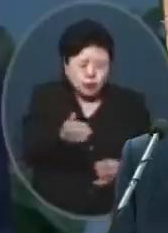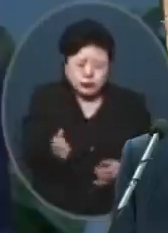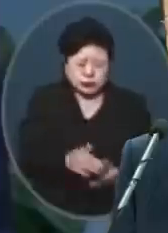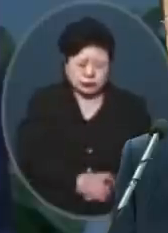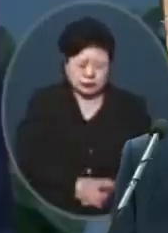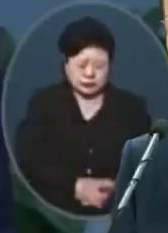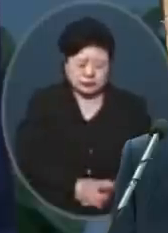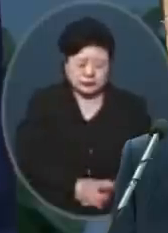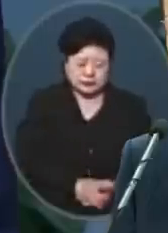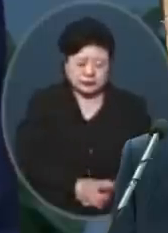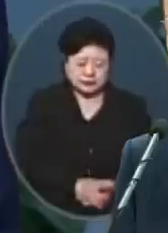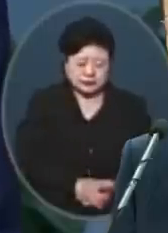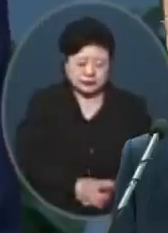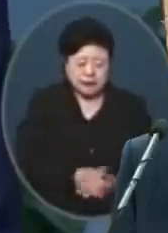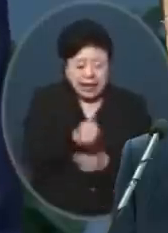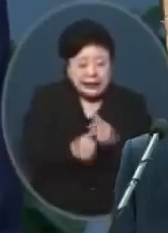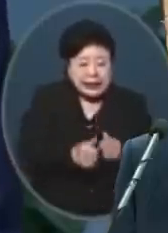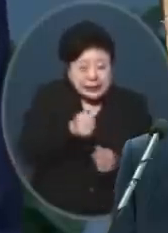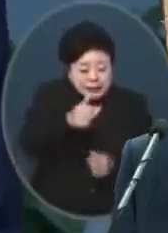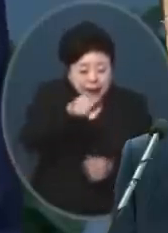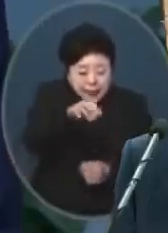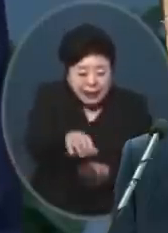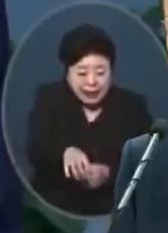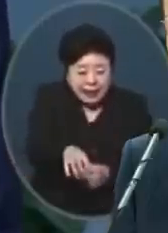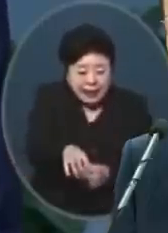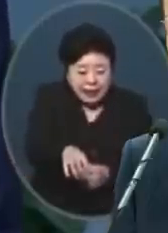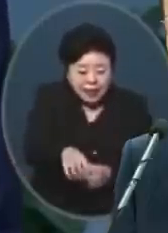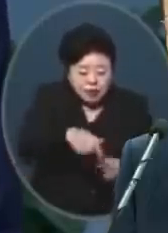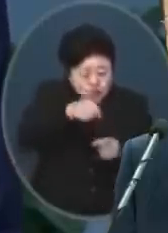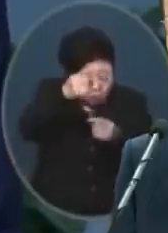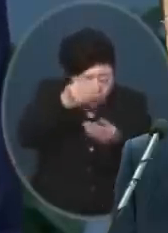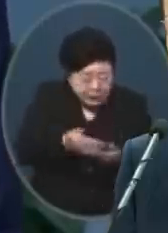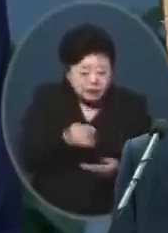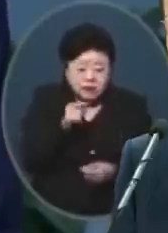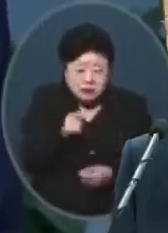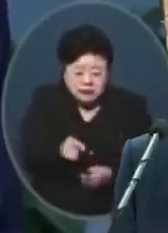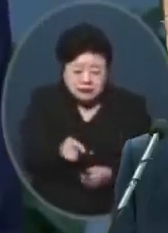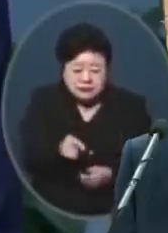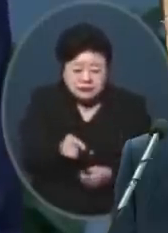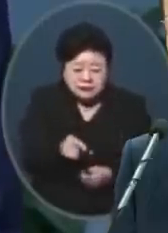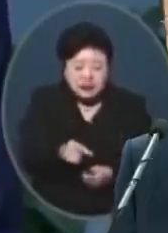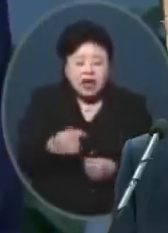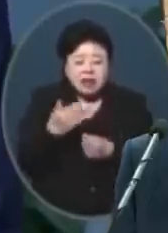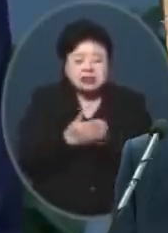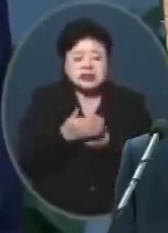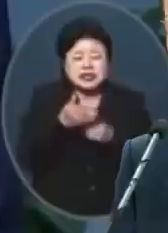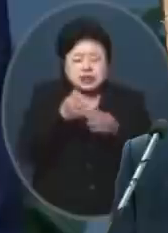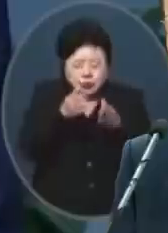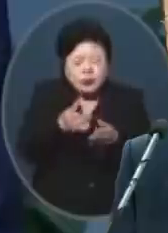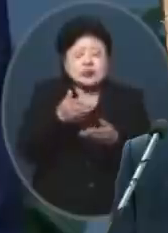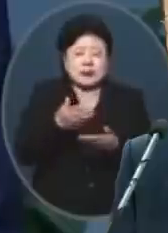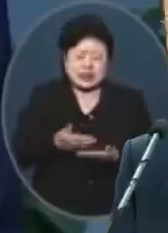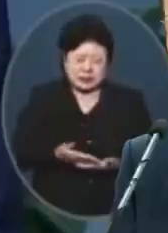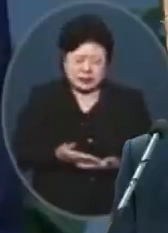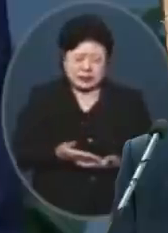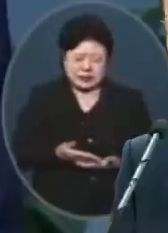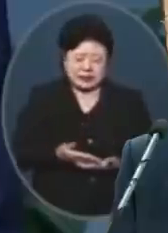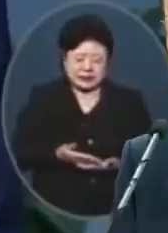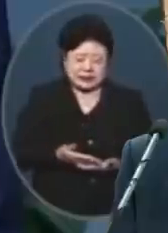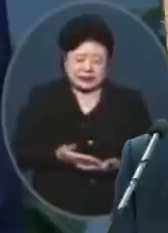없습니다 하나님 앞에 구원받은 것은 은혜를 통해서